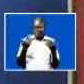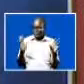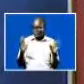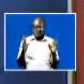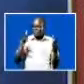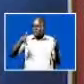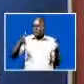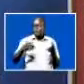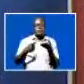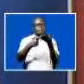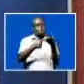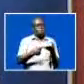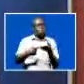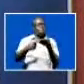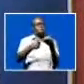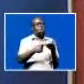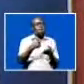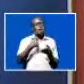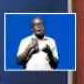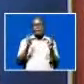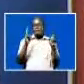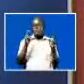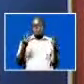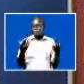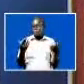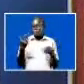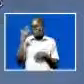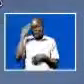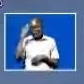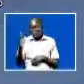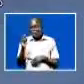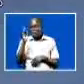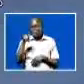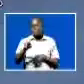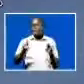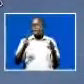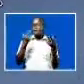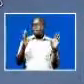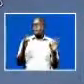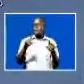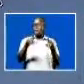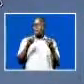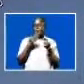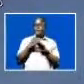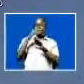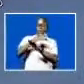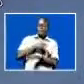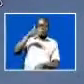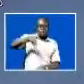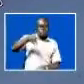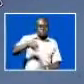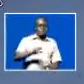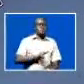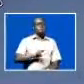ndani ya nususi ya jinsia, atakuwa na mdahalo ambao kidogo sijui kama bikazo amejiandaa, kwa sababu ameniambia hapo awali leo ni mimi